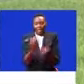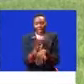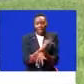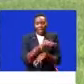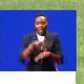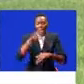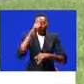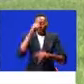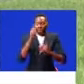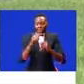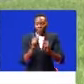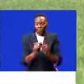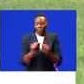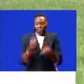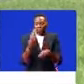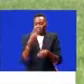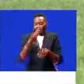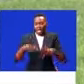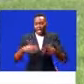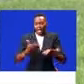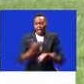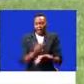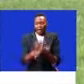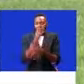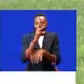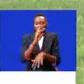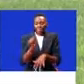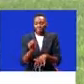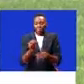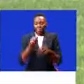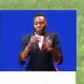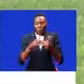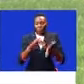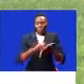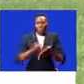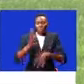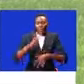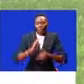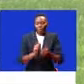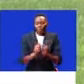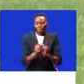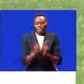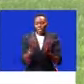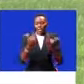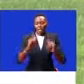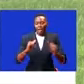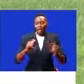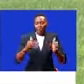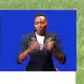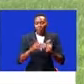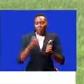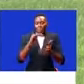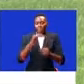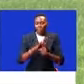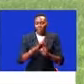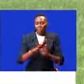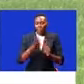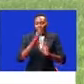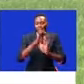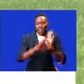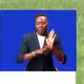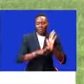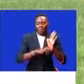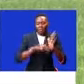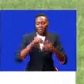malo mar mondo mi onen kaka nyalo kedo kod pi ma sani koro osechungo chenro mag dongruok ma kaendi mar mondo mi lek margi mane biro